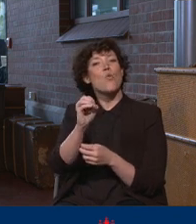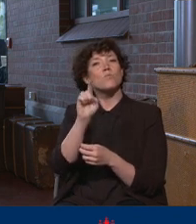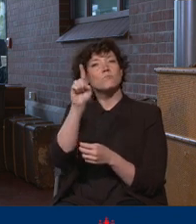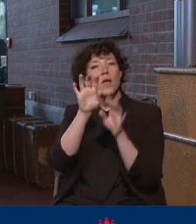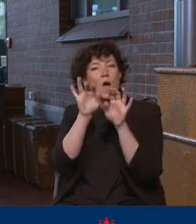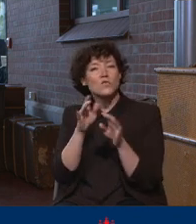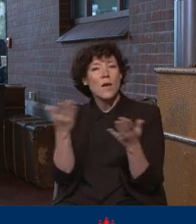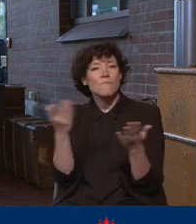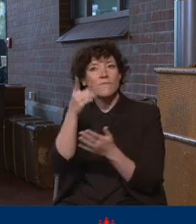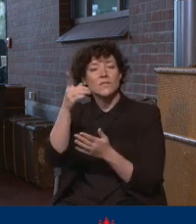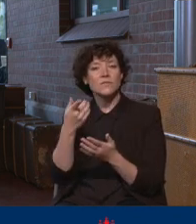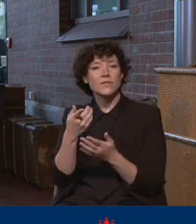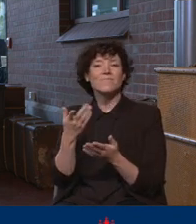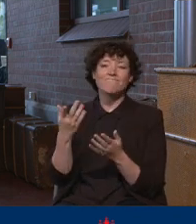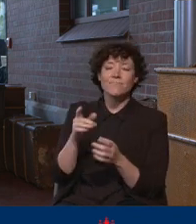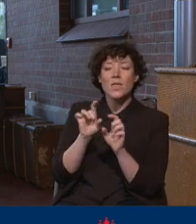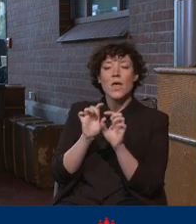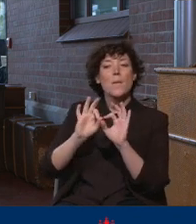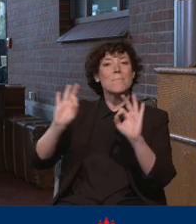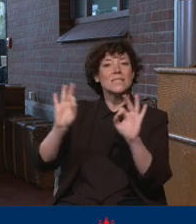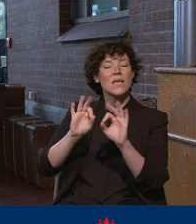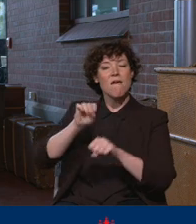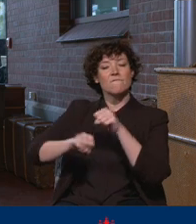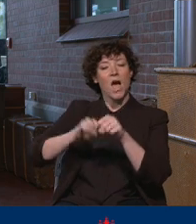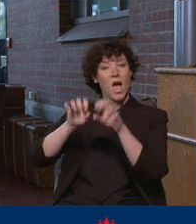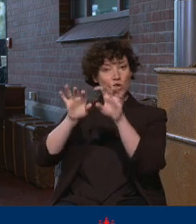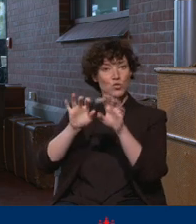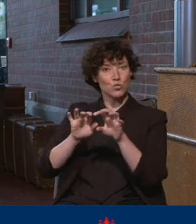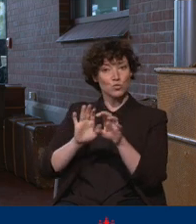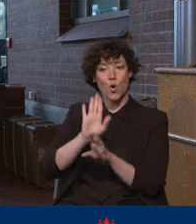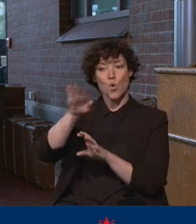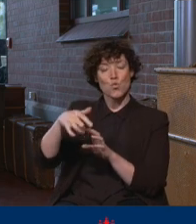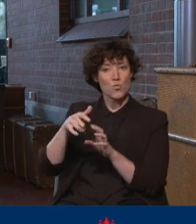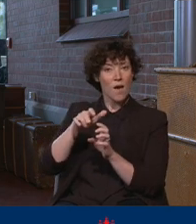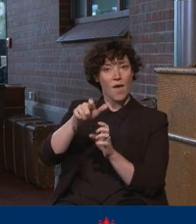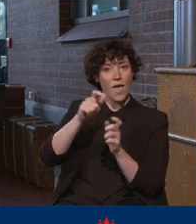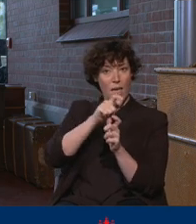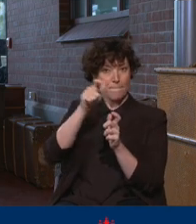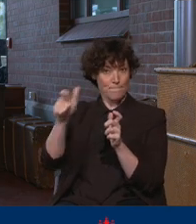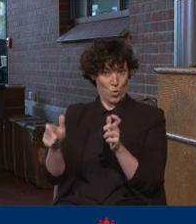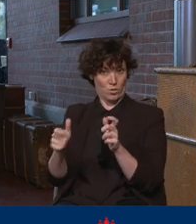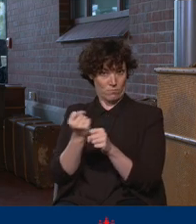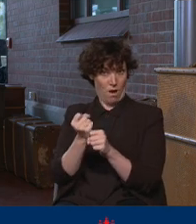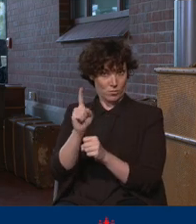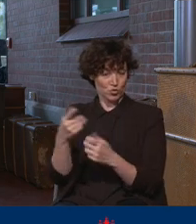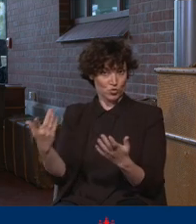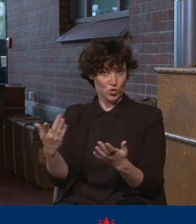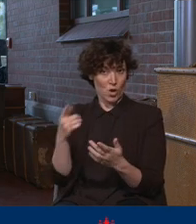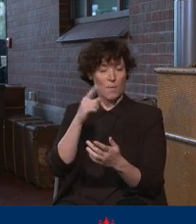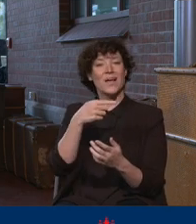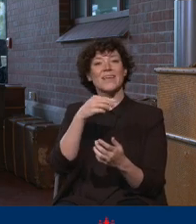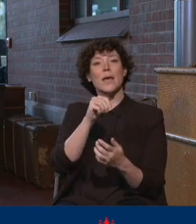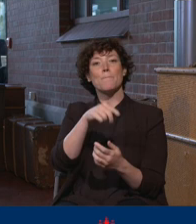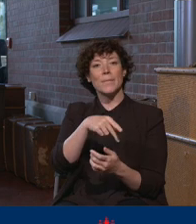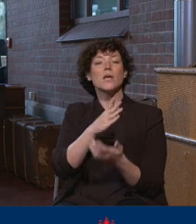fahrrad infrastruktur über die elbbrücken geschaffen werden gmp hat hier schon angedeutet dass eine beidseitige doppelspur möglich ist